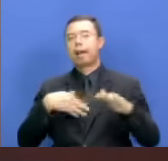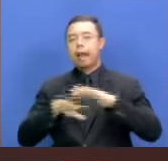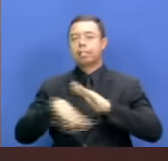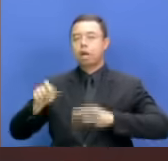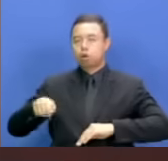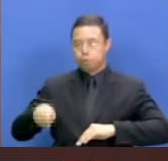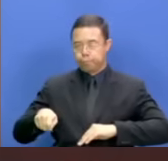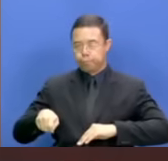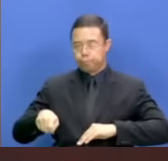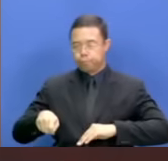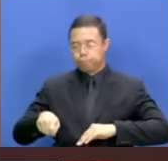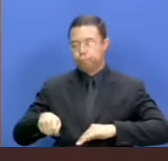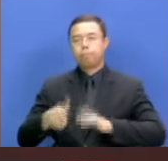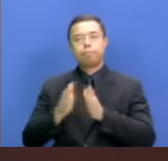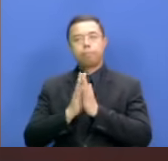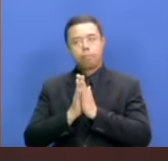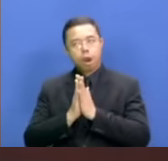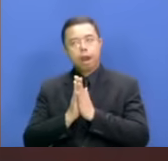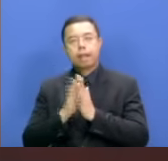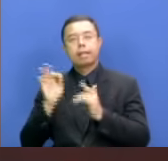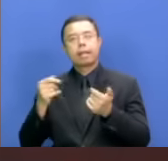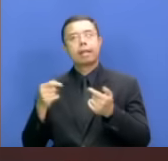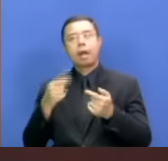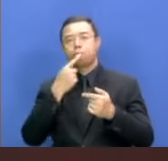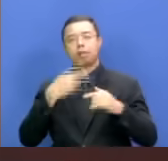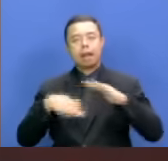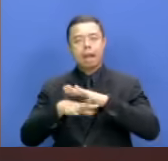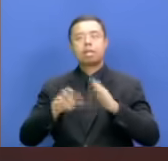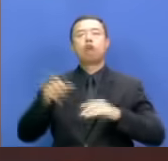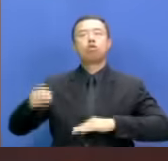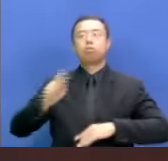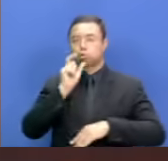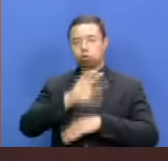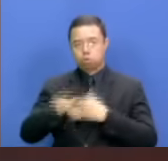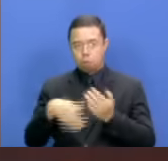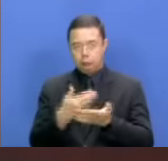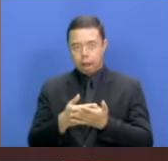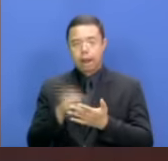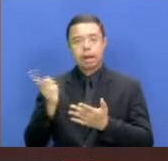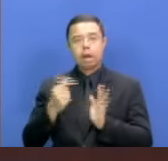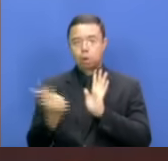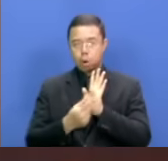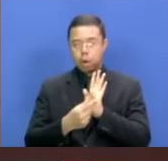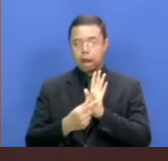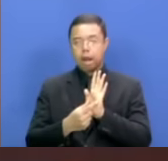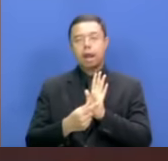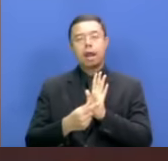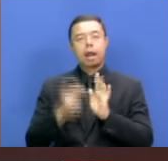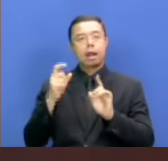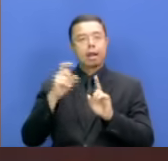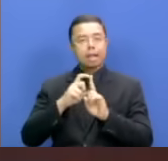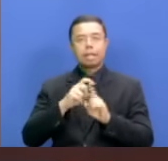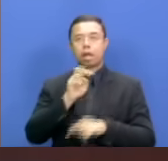hukum permohonan pemohon tidak beralasan hukum untuk seluruhnya berdasarkan undang-undang Dasar Negara Indonesia